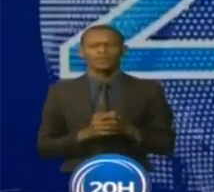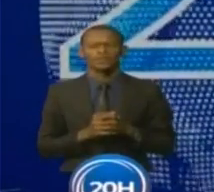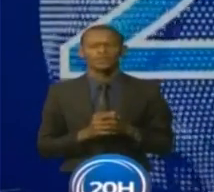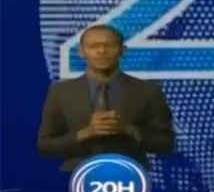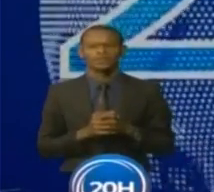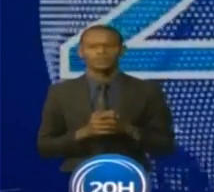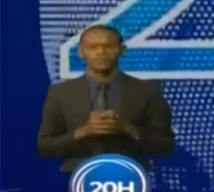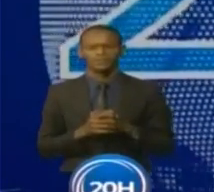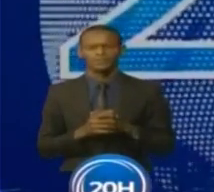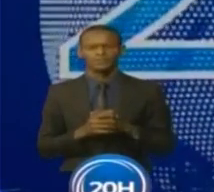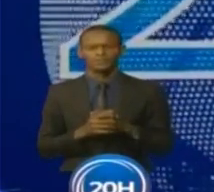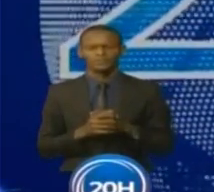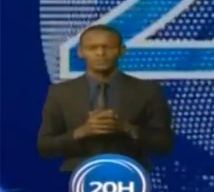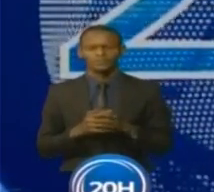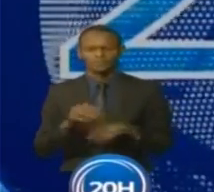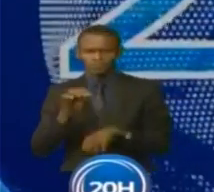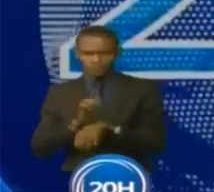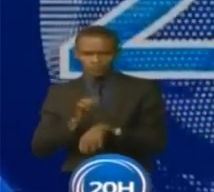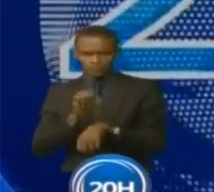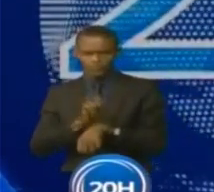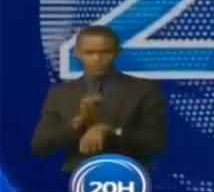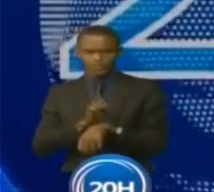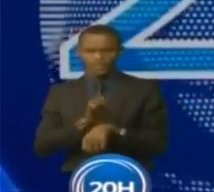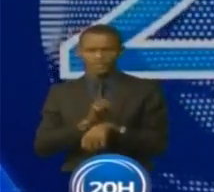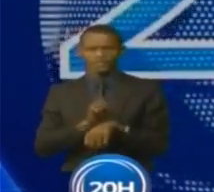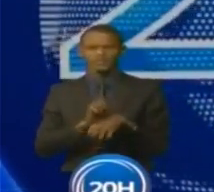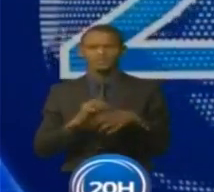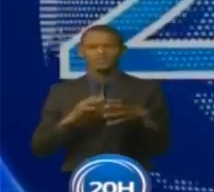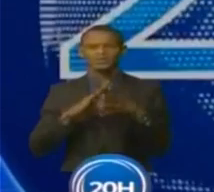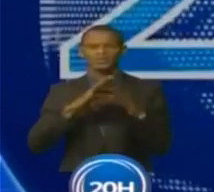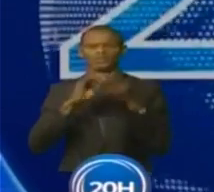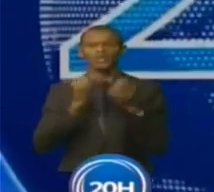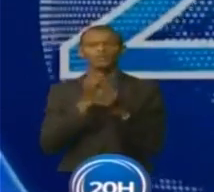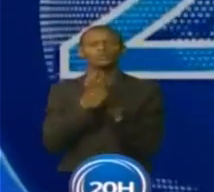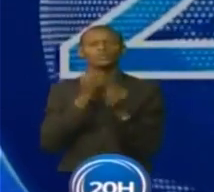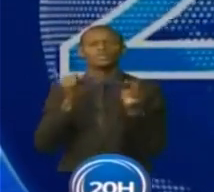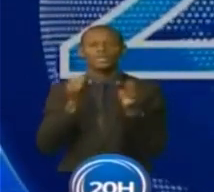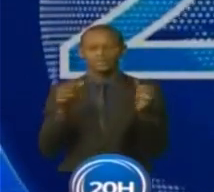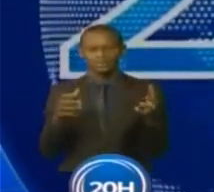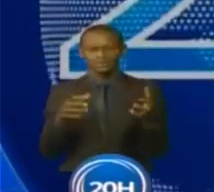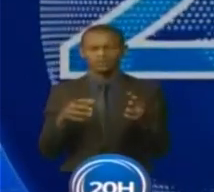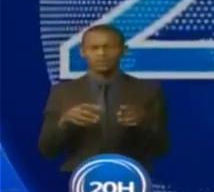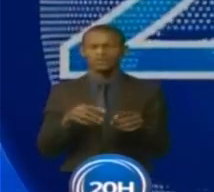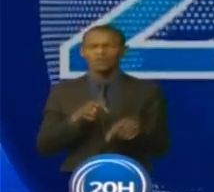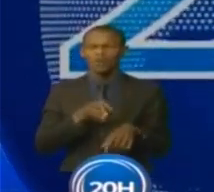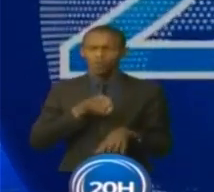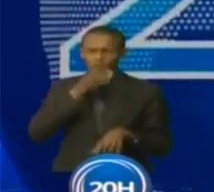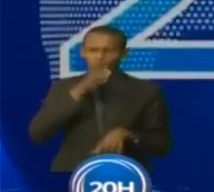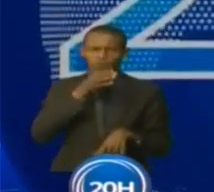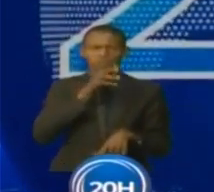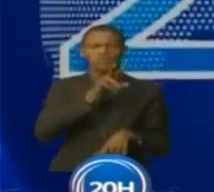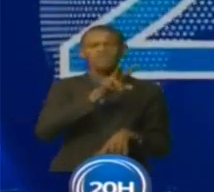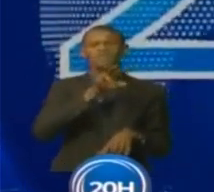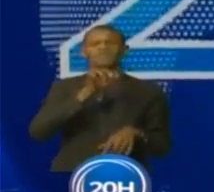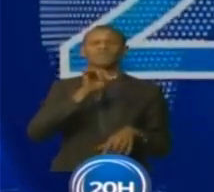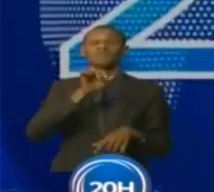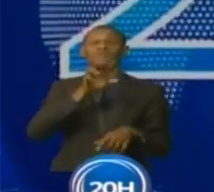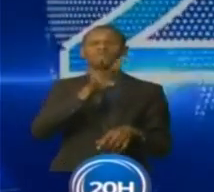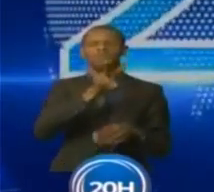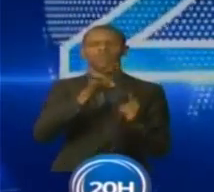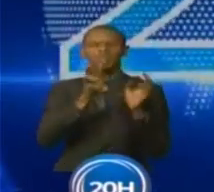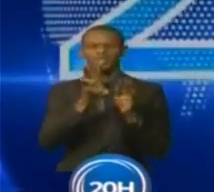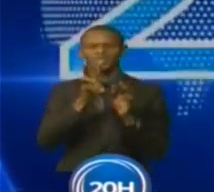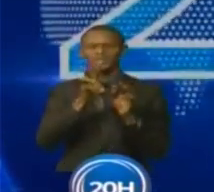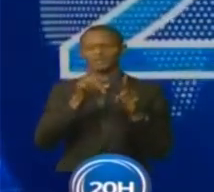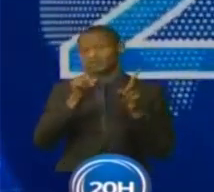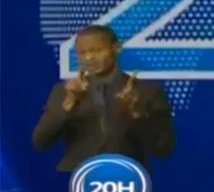Évangélique francophone Parole du Salut célèbre ses 26 ans d'âge du 4 au 6 octobre. Un séminaire spécial sera organisé à